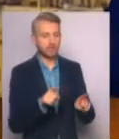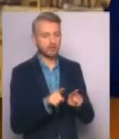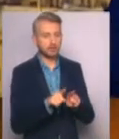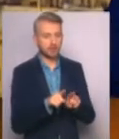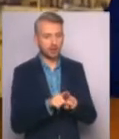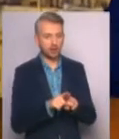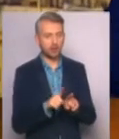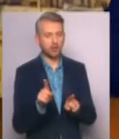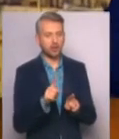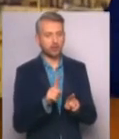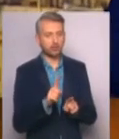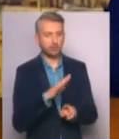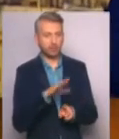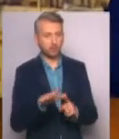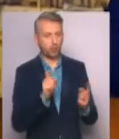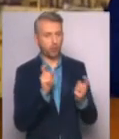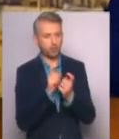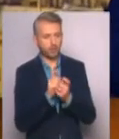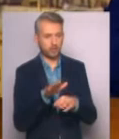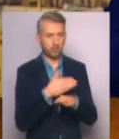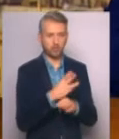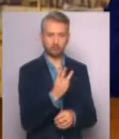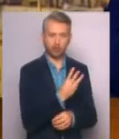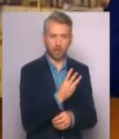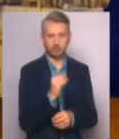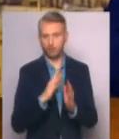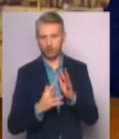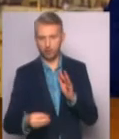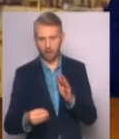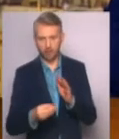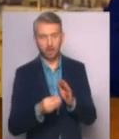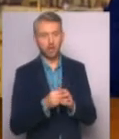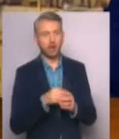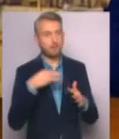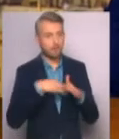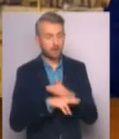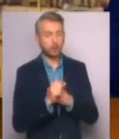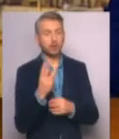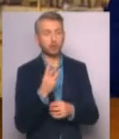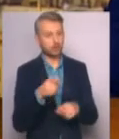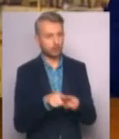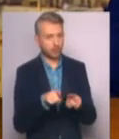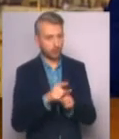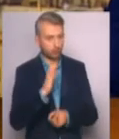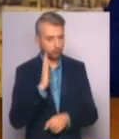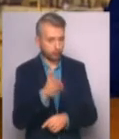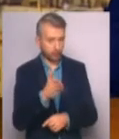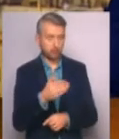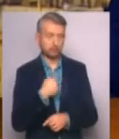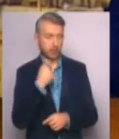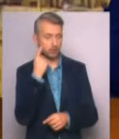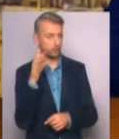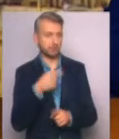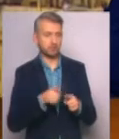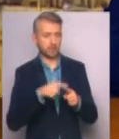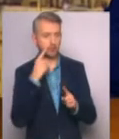зараз не створили конфлікту між Троєщиною і Виноградарем. Метро на Троєщину так само бути. Я думаю, що це